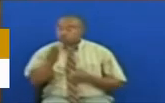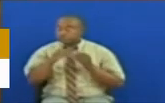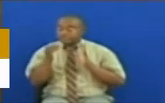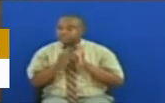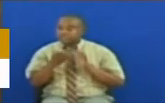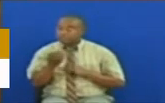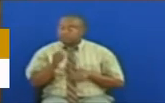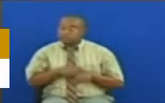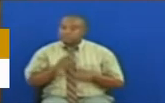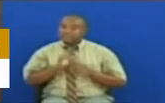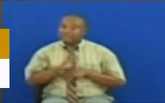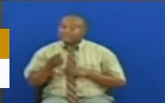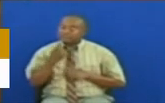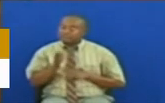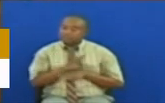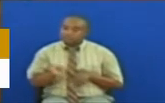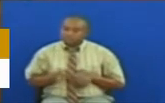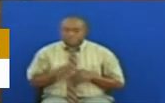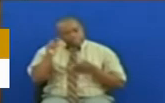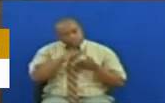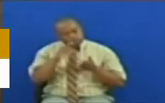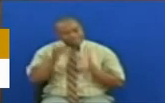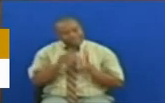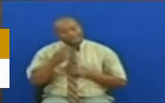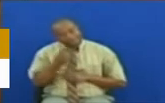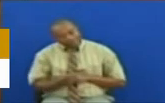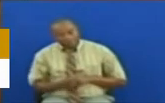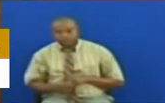Nimesema tangu mwanzo, kwa nini waheshimiwa wabunge hamsomi sheria?